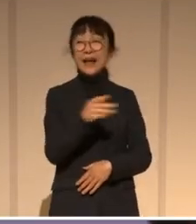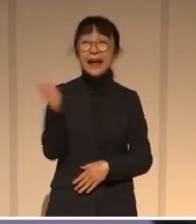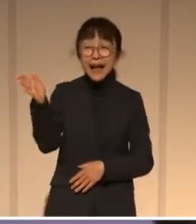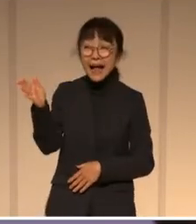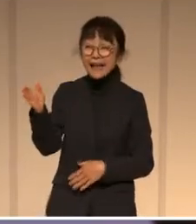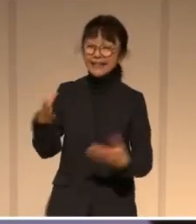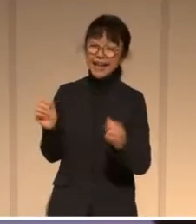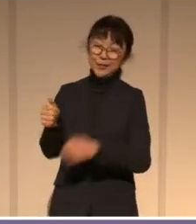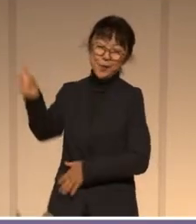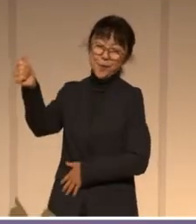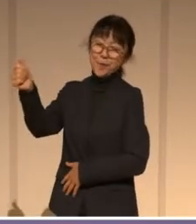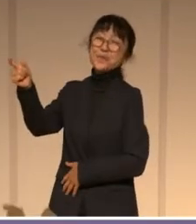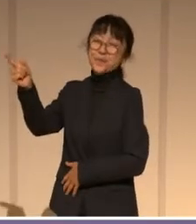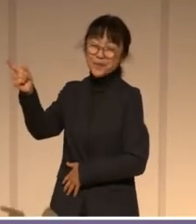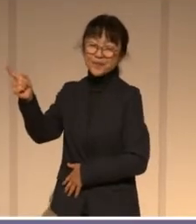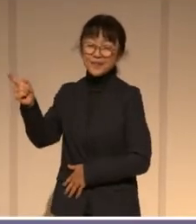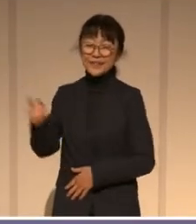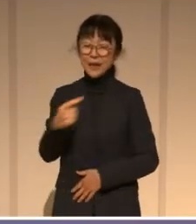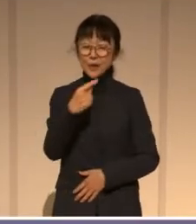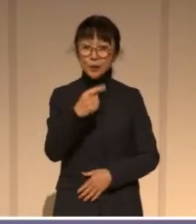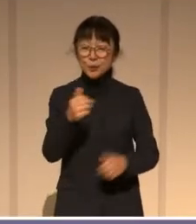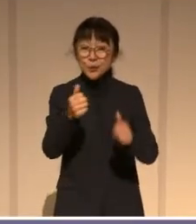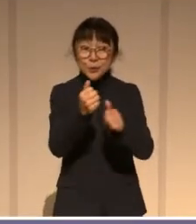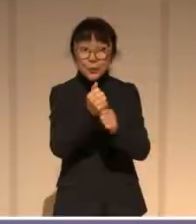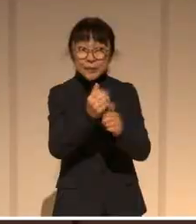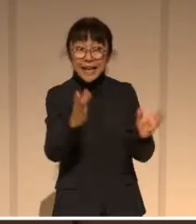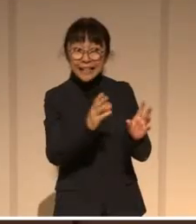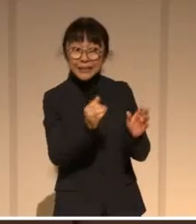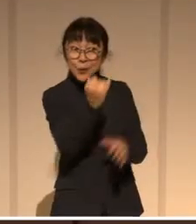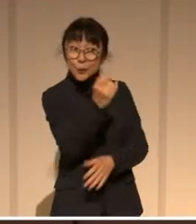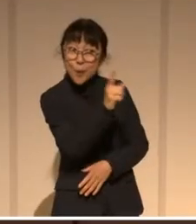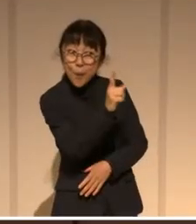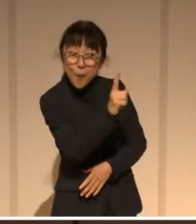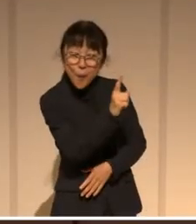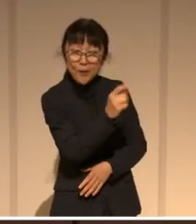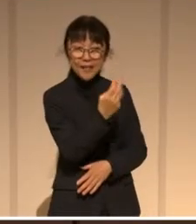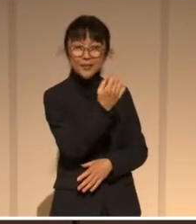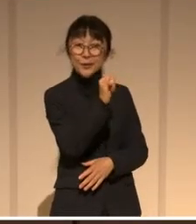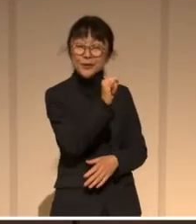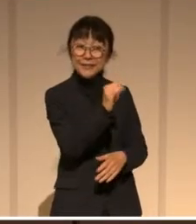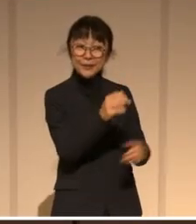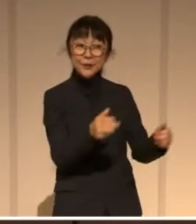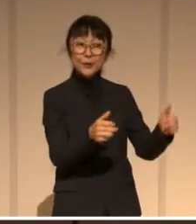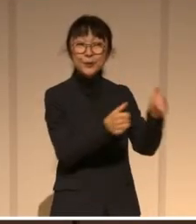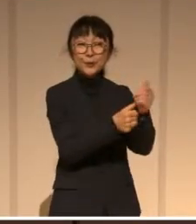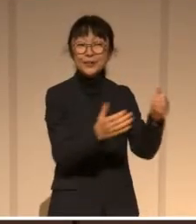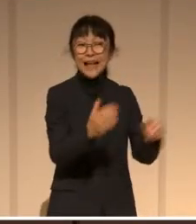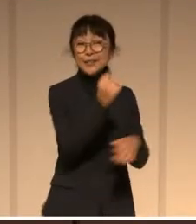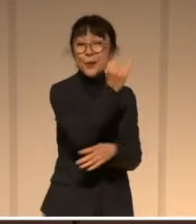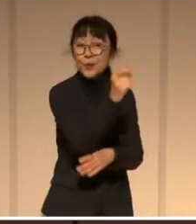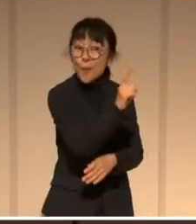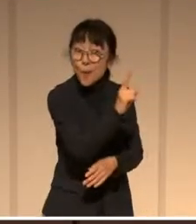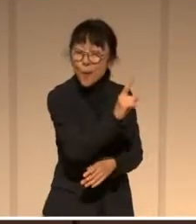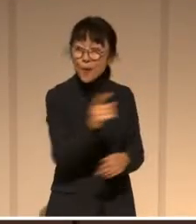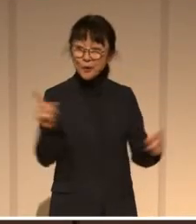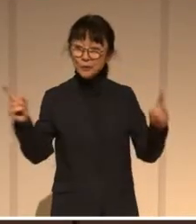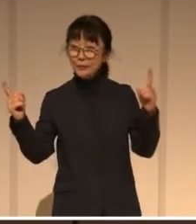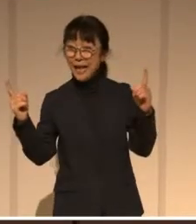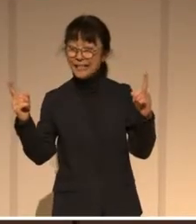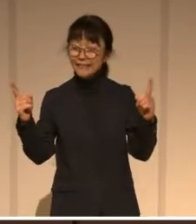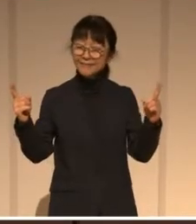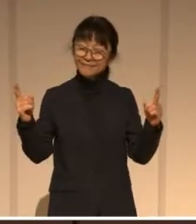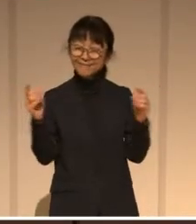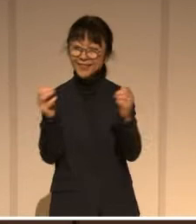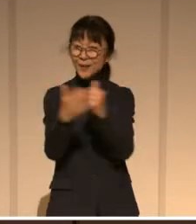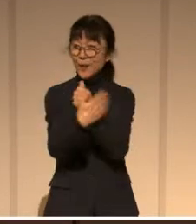階ちょいちょい副隊長永代町のなかなかいいブートになりそう